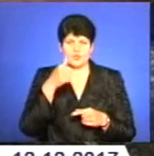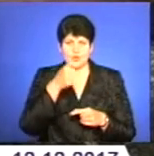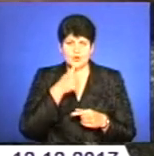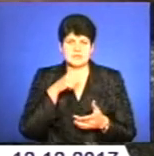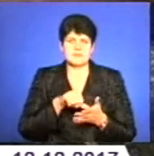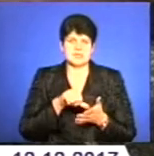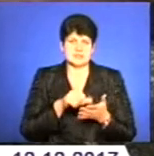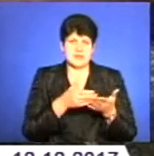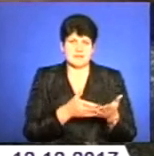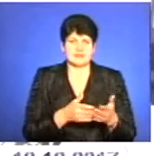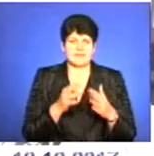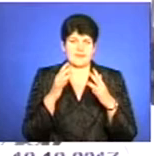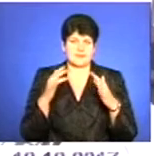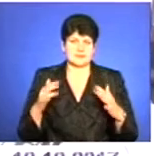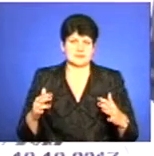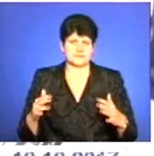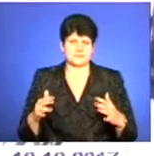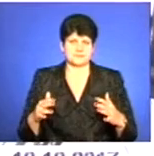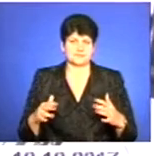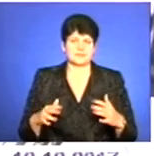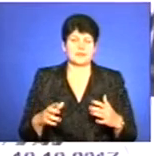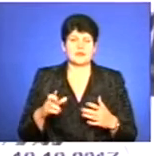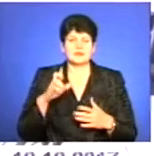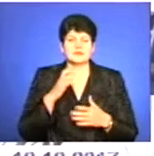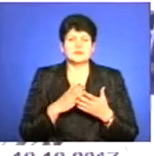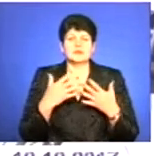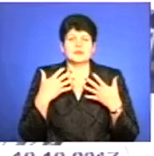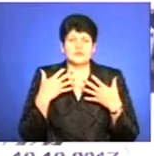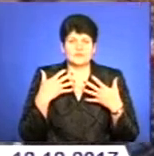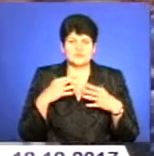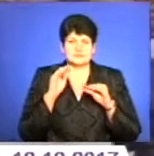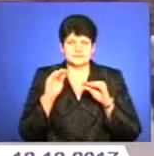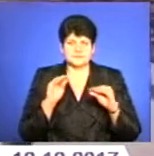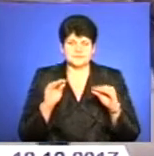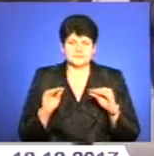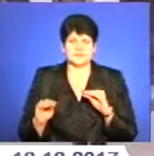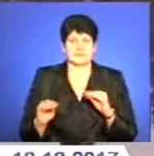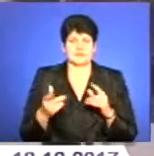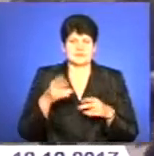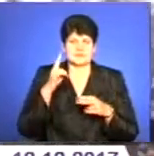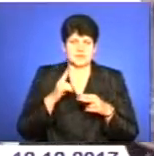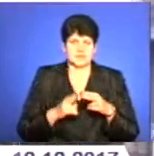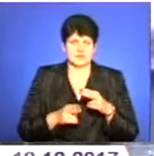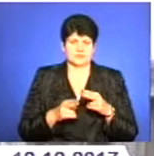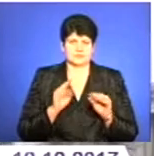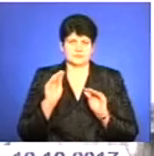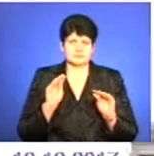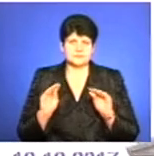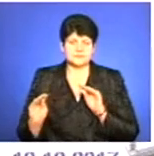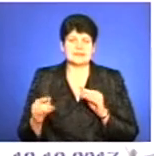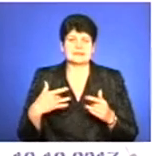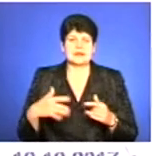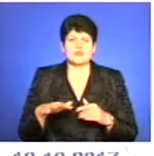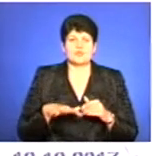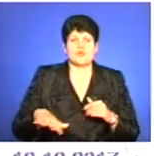представлені на ялинці. Комунальники уже облаштовують новорічну ілюмінацію центральні вулиці та фонтани Тернополя. Також на